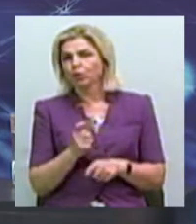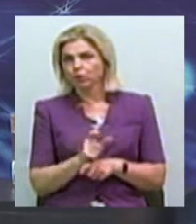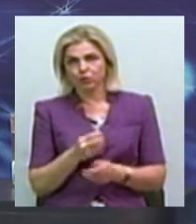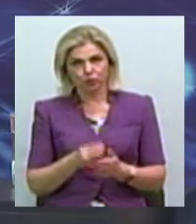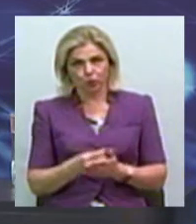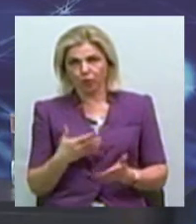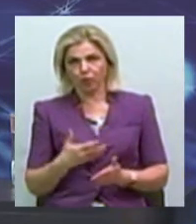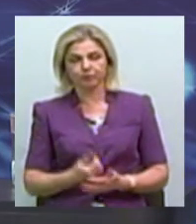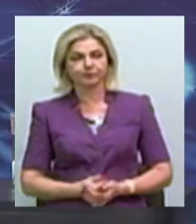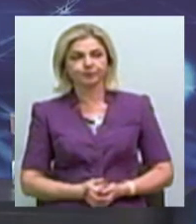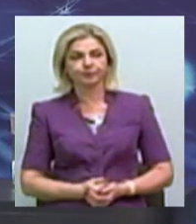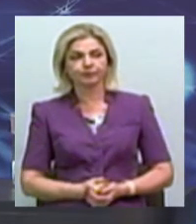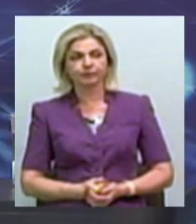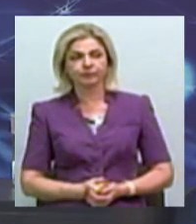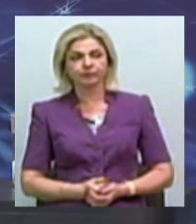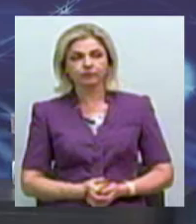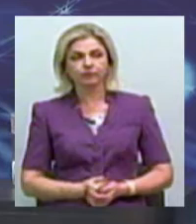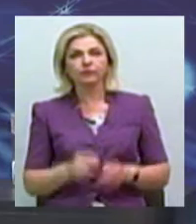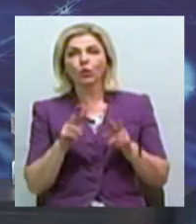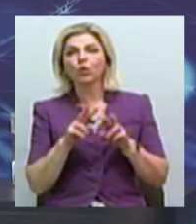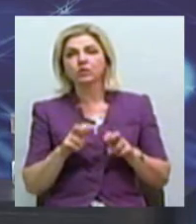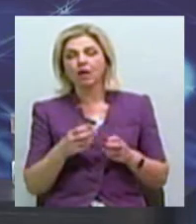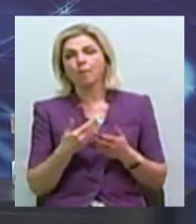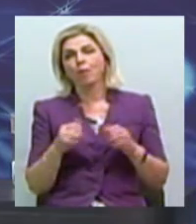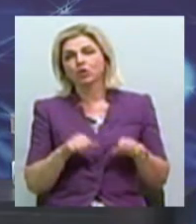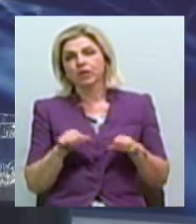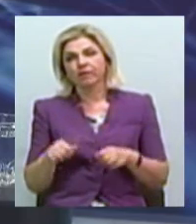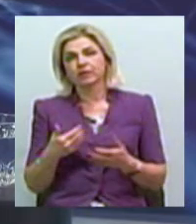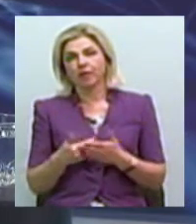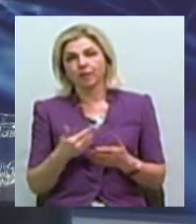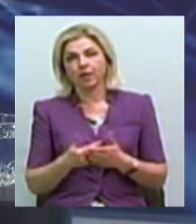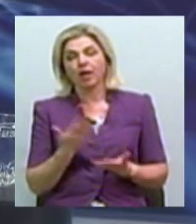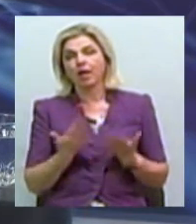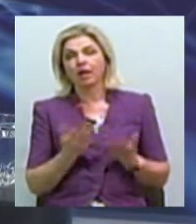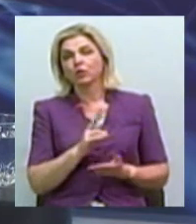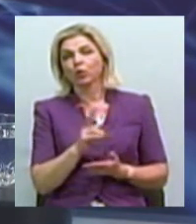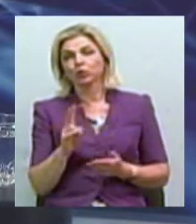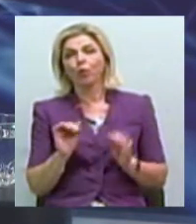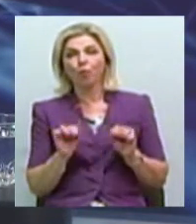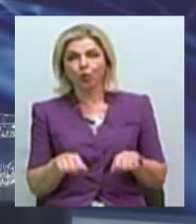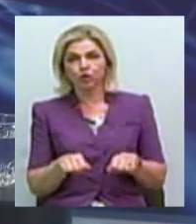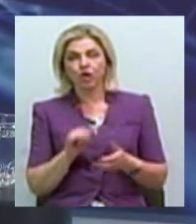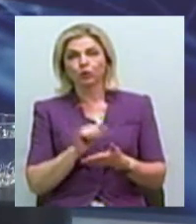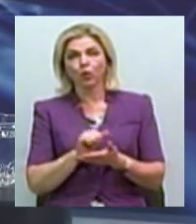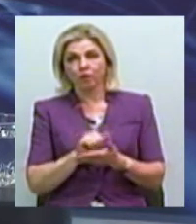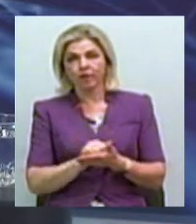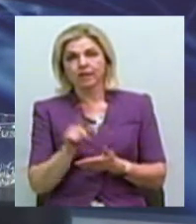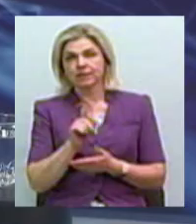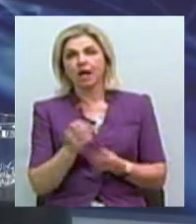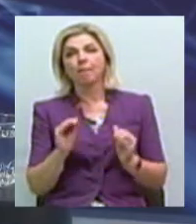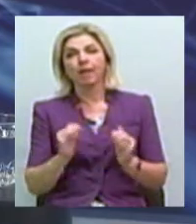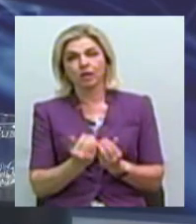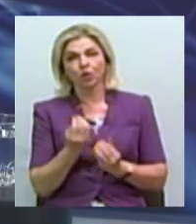дорого. Розглядалася можливість, скажімо, якщо хтось зможе надрукувати за менший